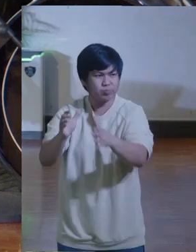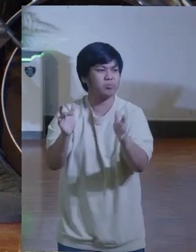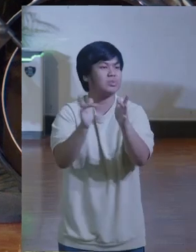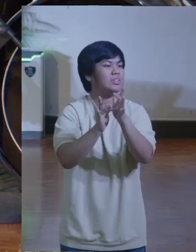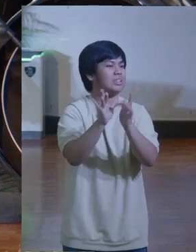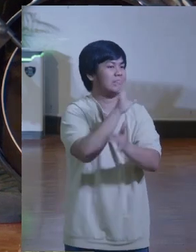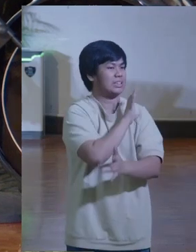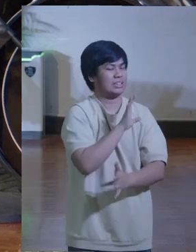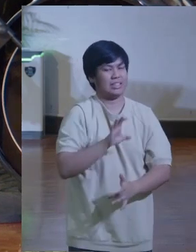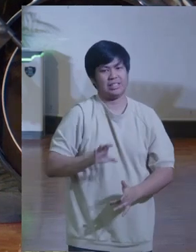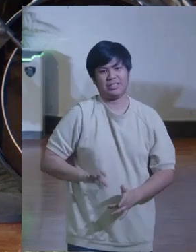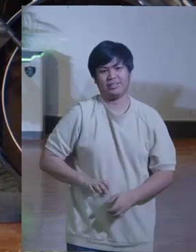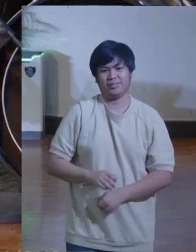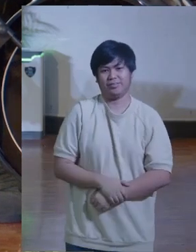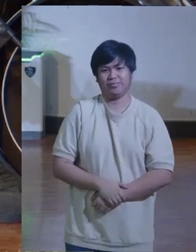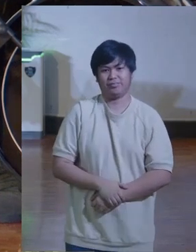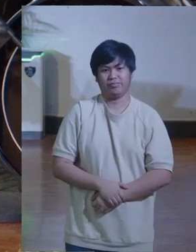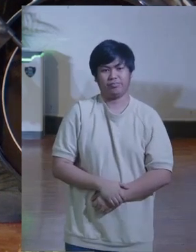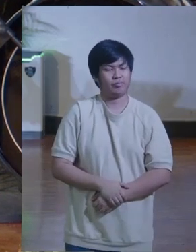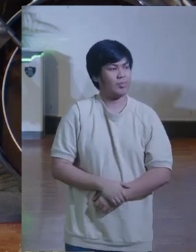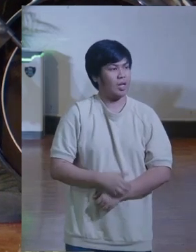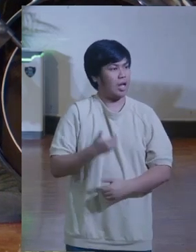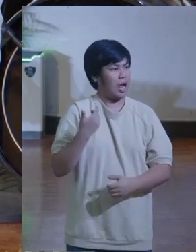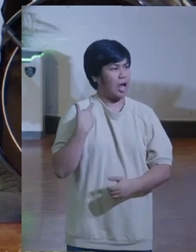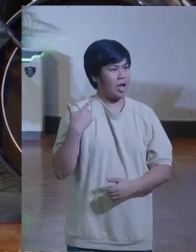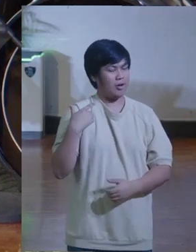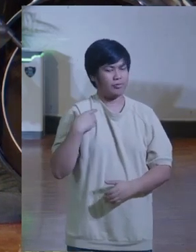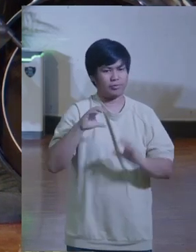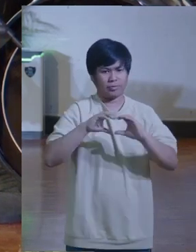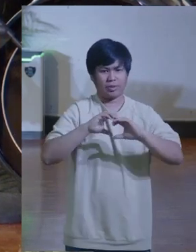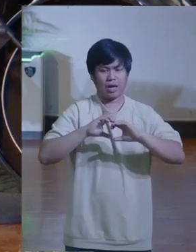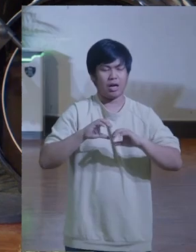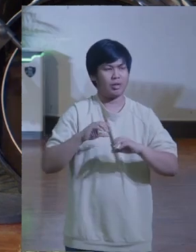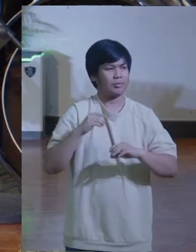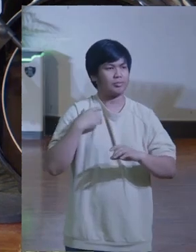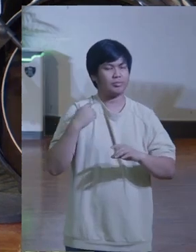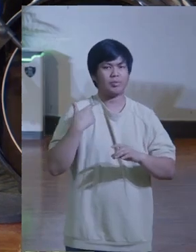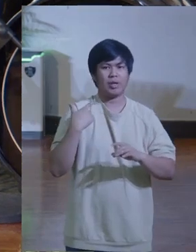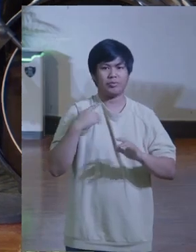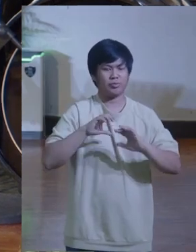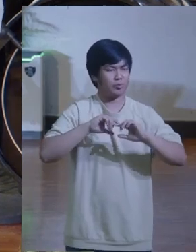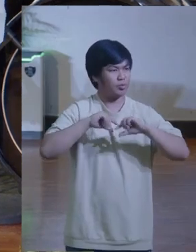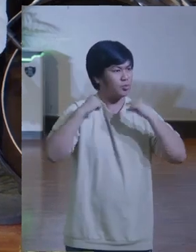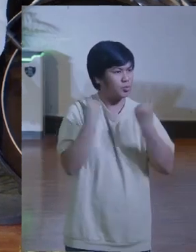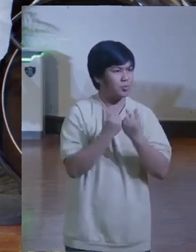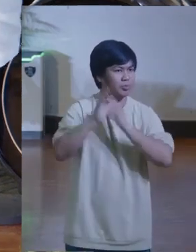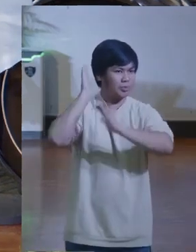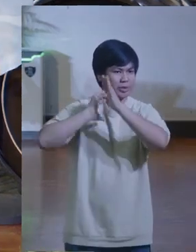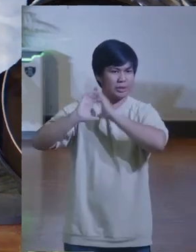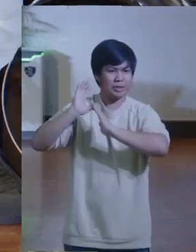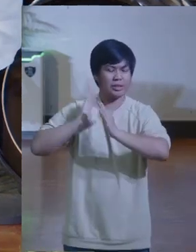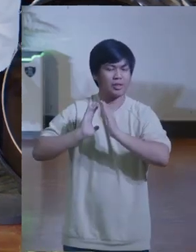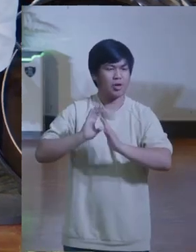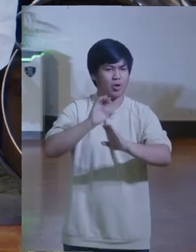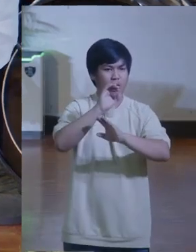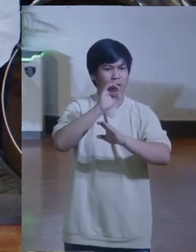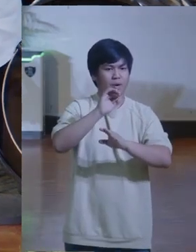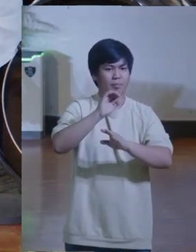po, sabi ng Council of Trent, 14th session. Ang sinasabi naman nila